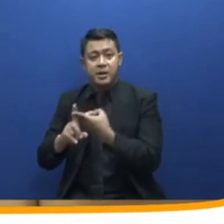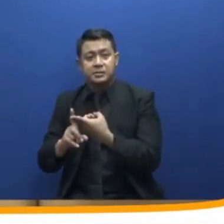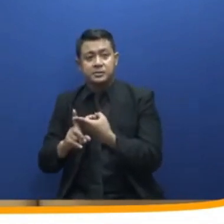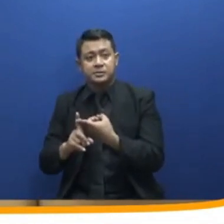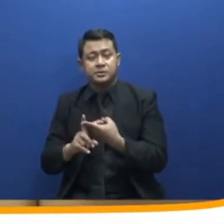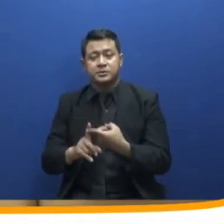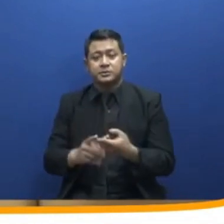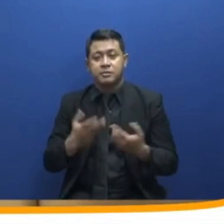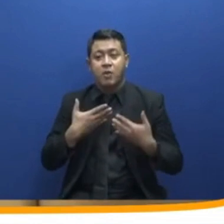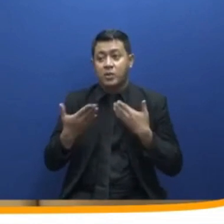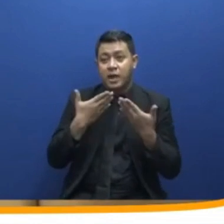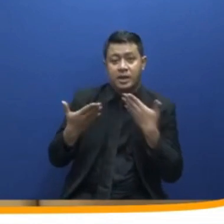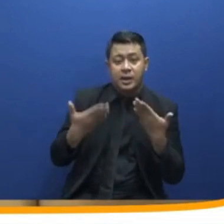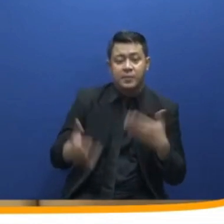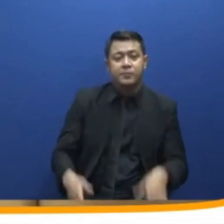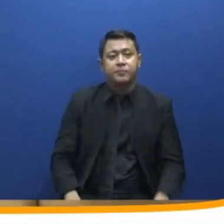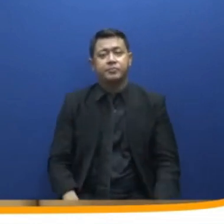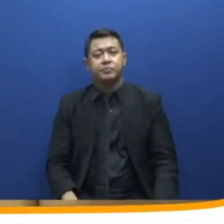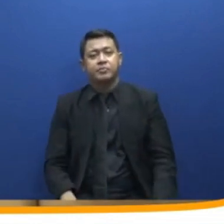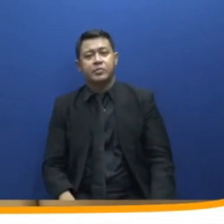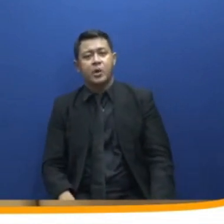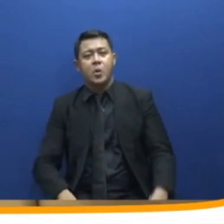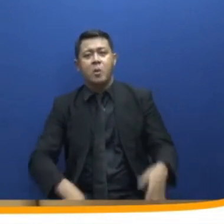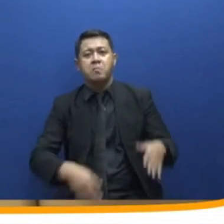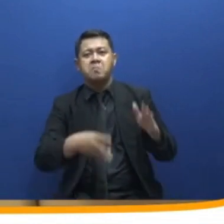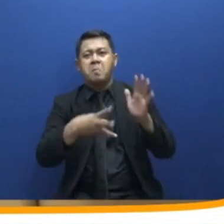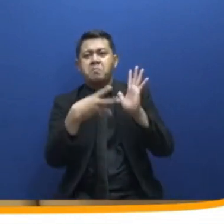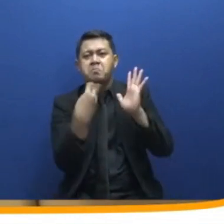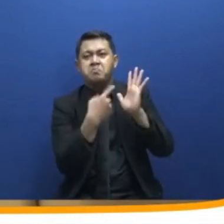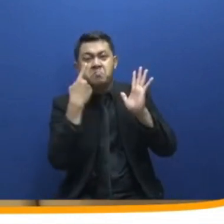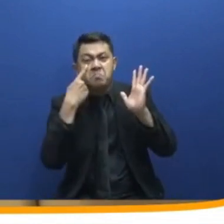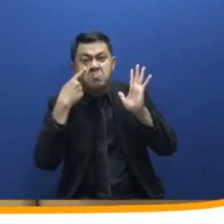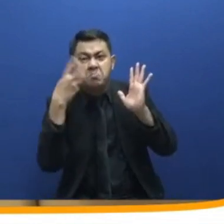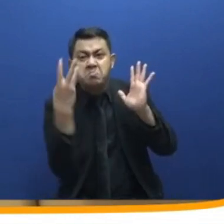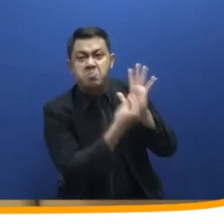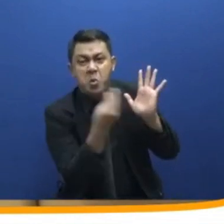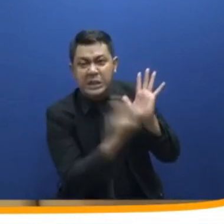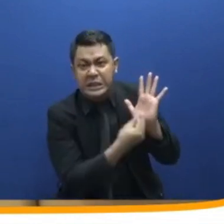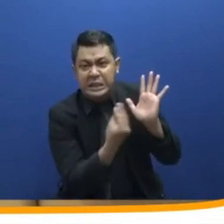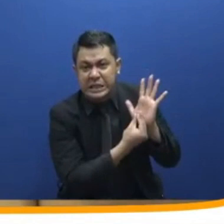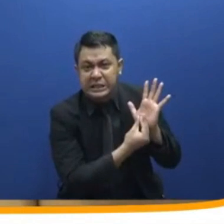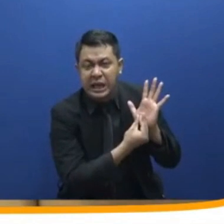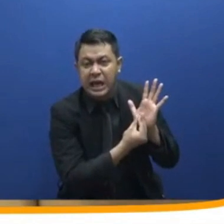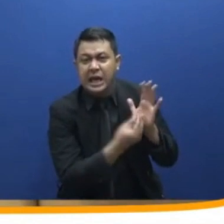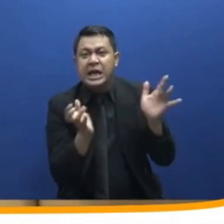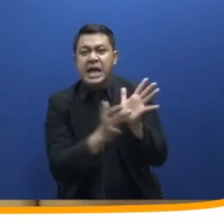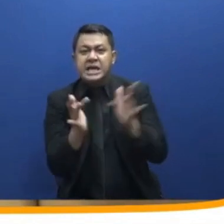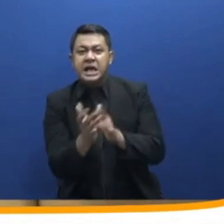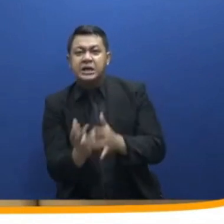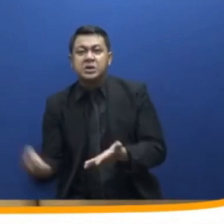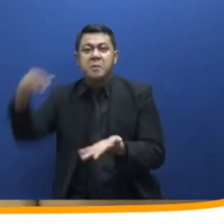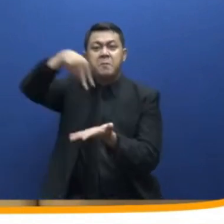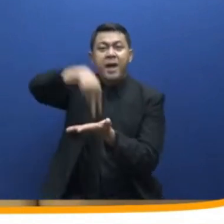terkasih bukti yang paling otentik dari kebangkitan Yesus